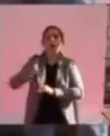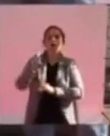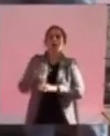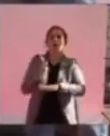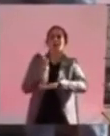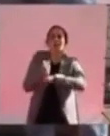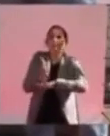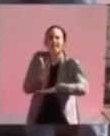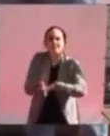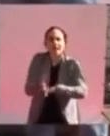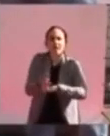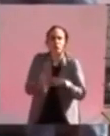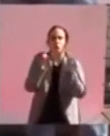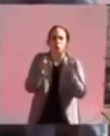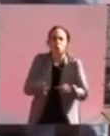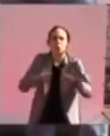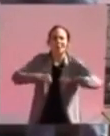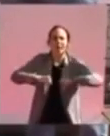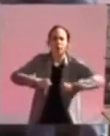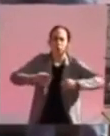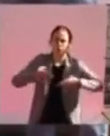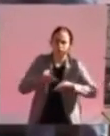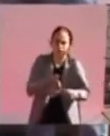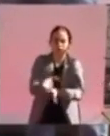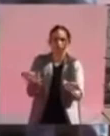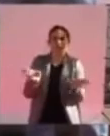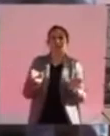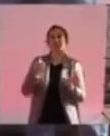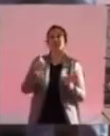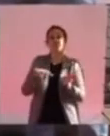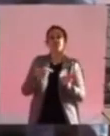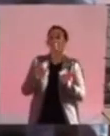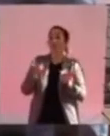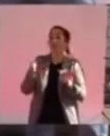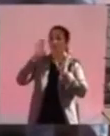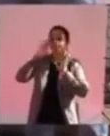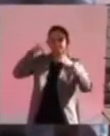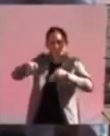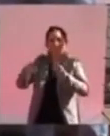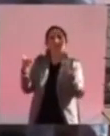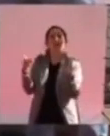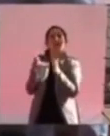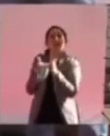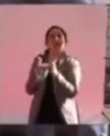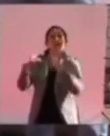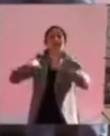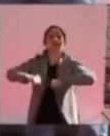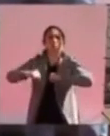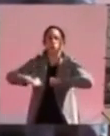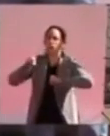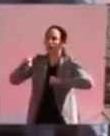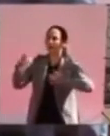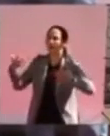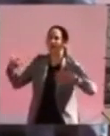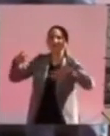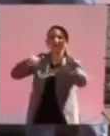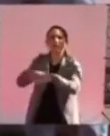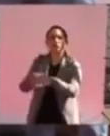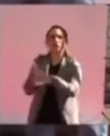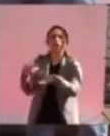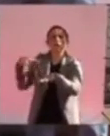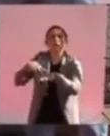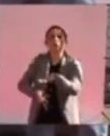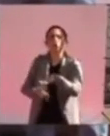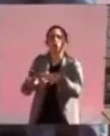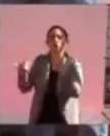le case della salute luogo dell'integrazione socio sanitaria in cui h24 possa